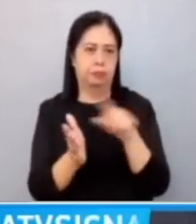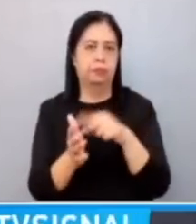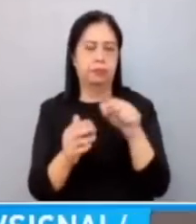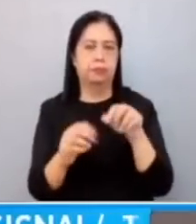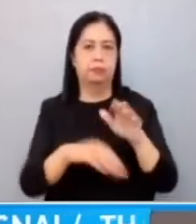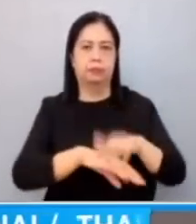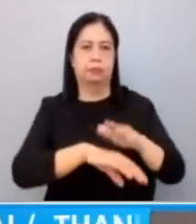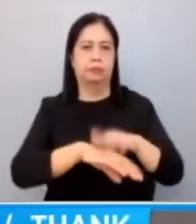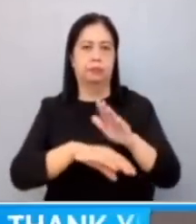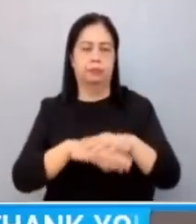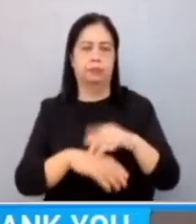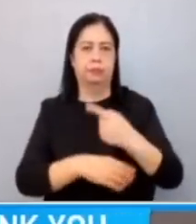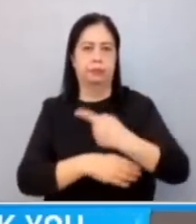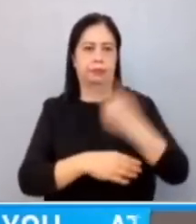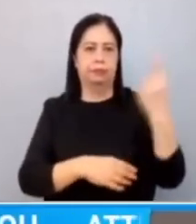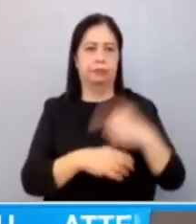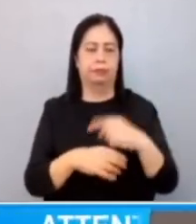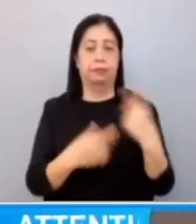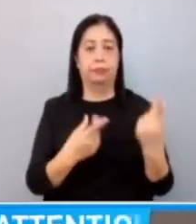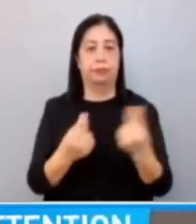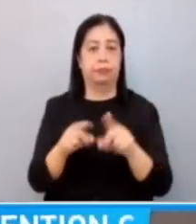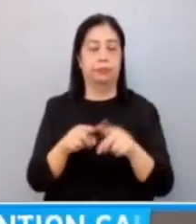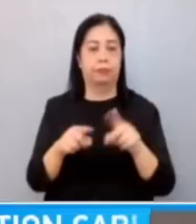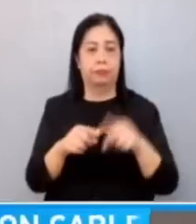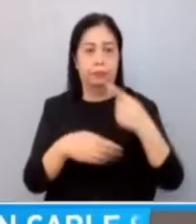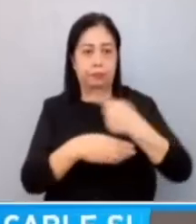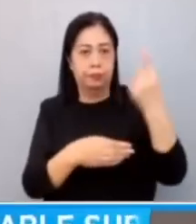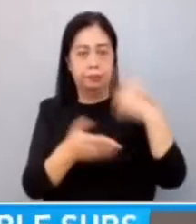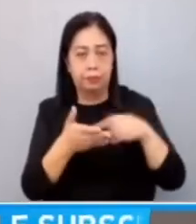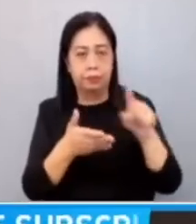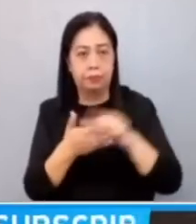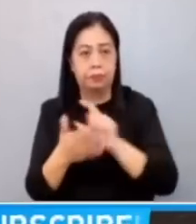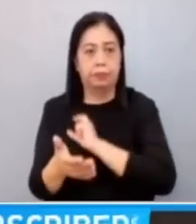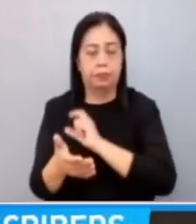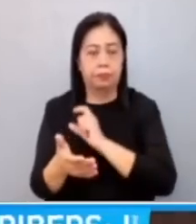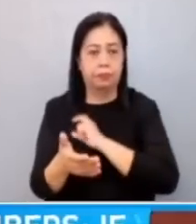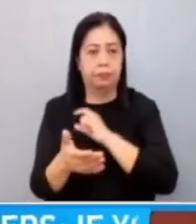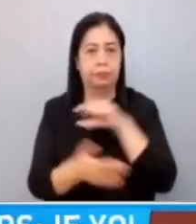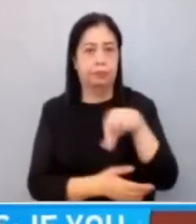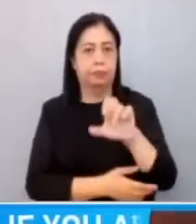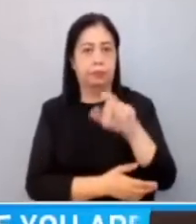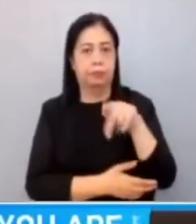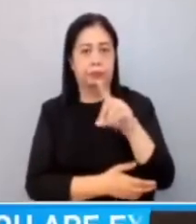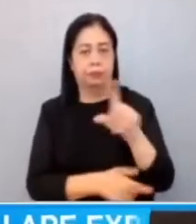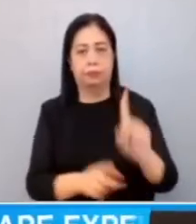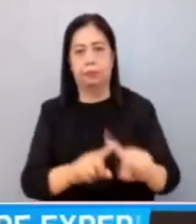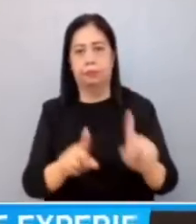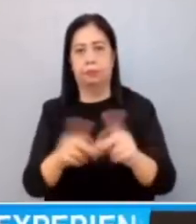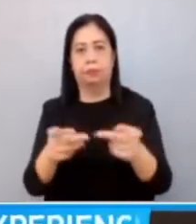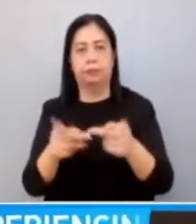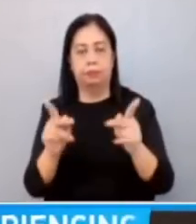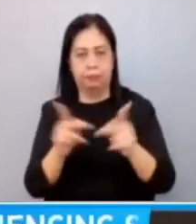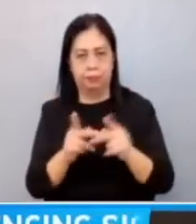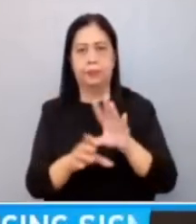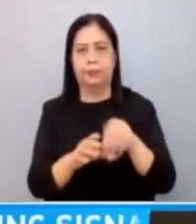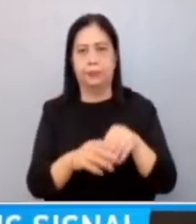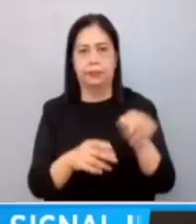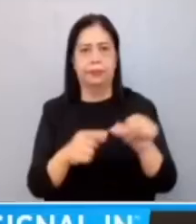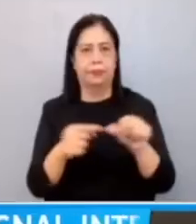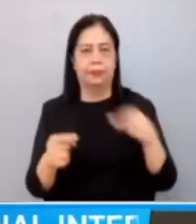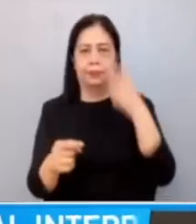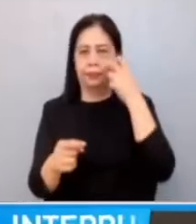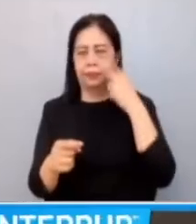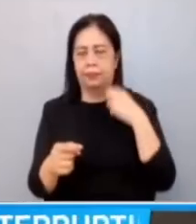checkpoint. Nagsasagawa rin ng checkpoint ang mga police station ng QCPD sa iba't ibang lugar na bahagi ng kanilang anti-criminality